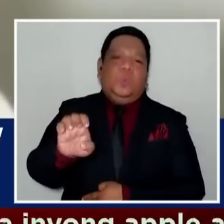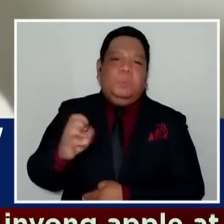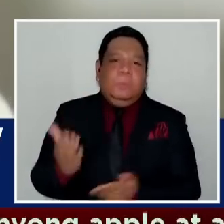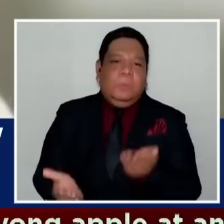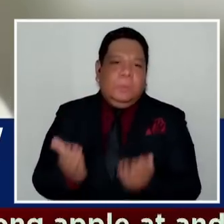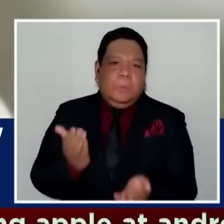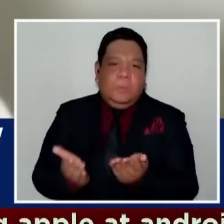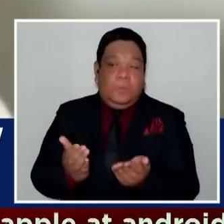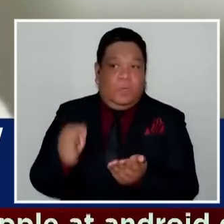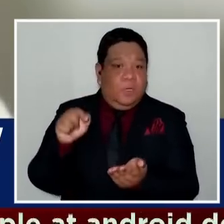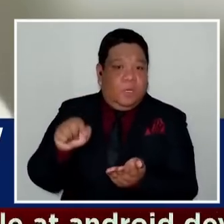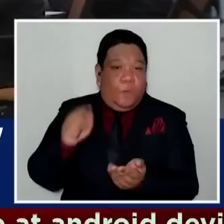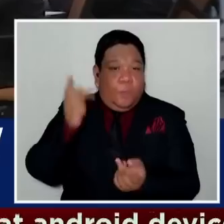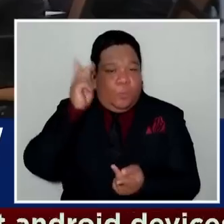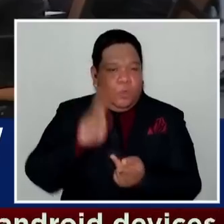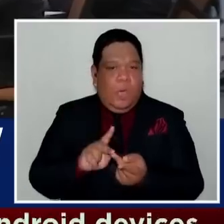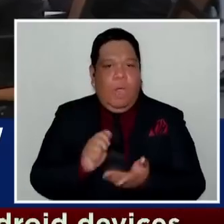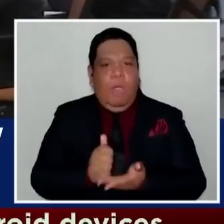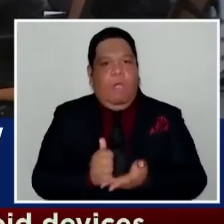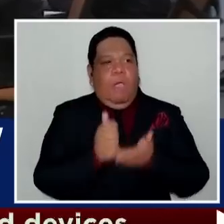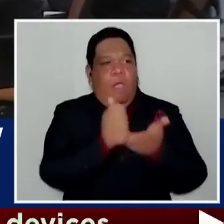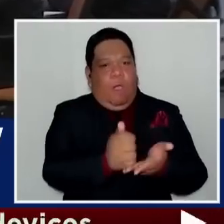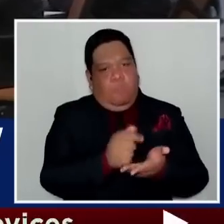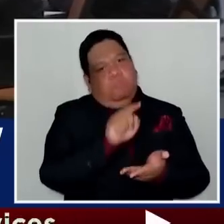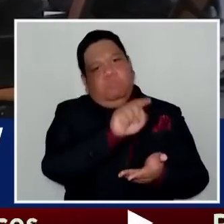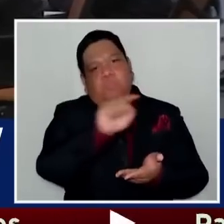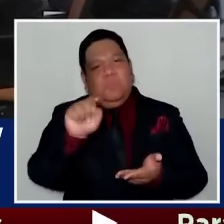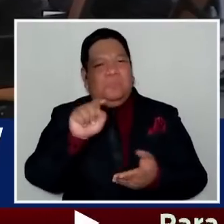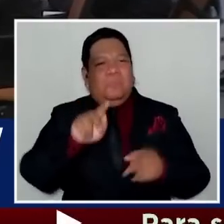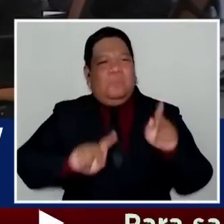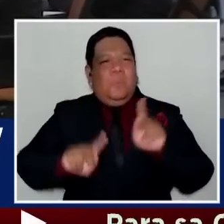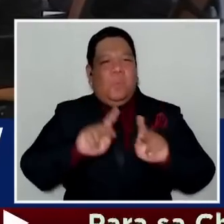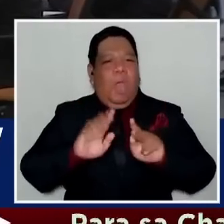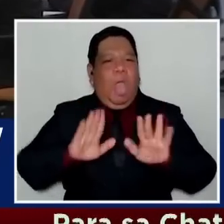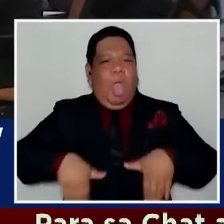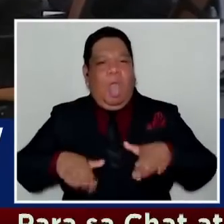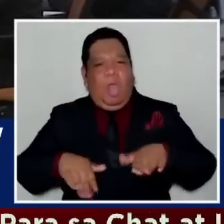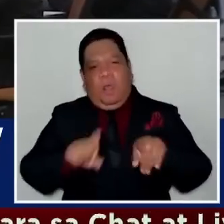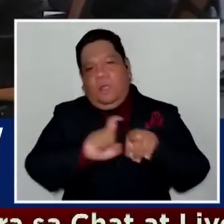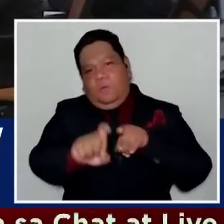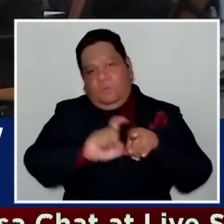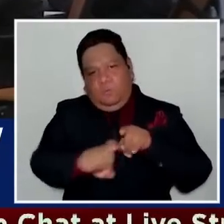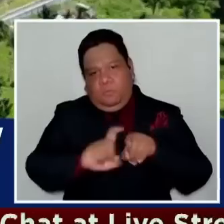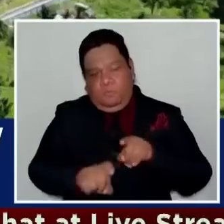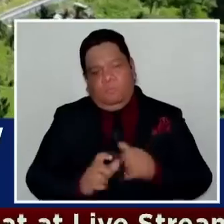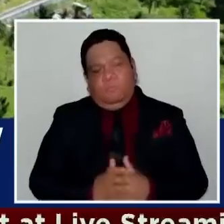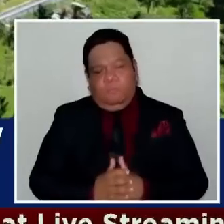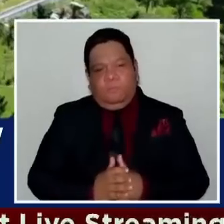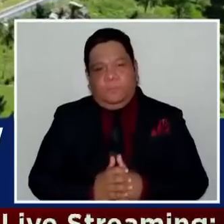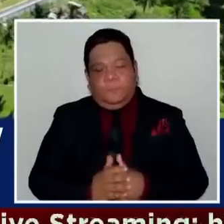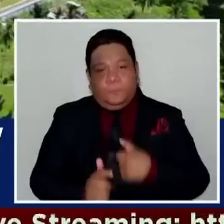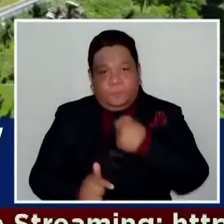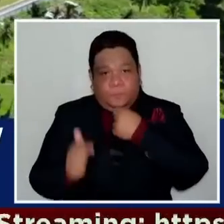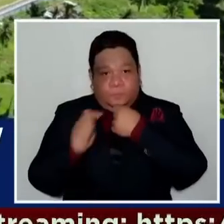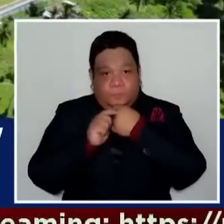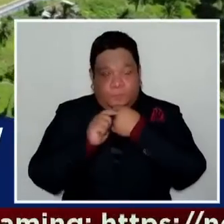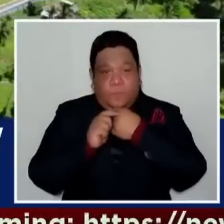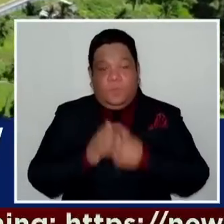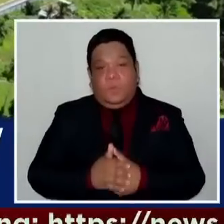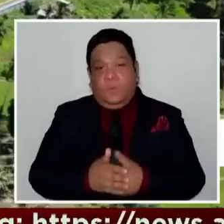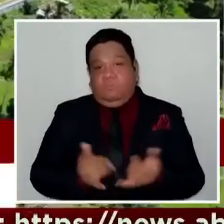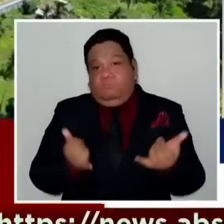hindi connected na areas. Samantala, napagana na ng National Grid Corporation ang